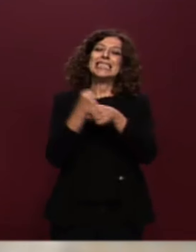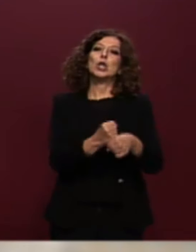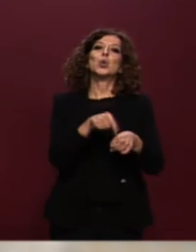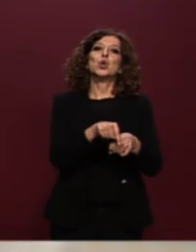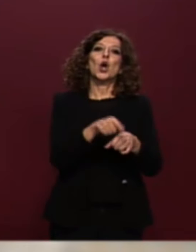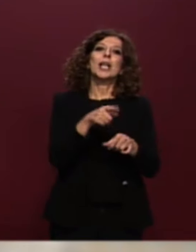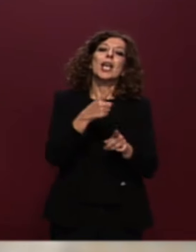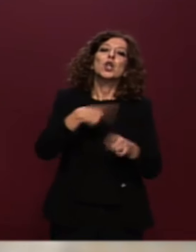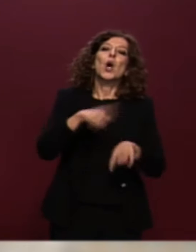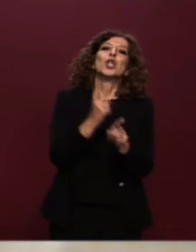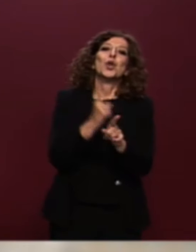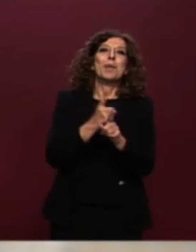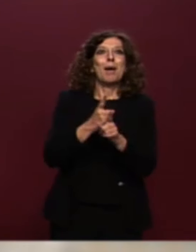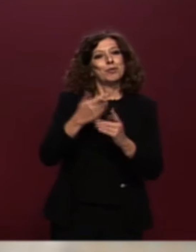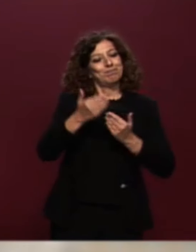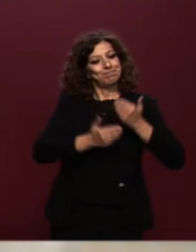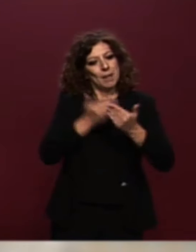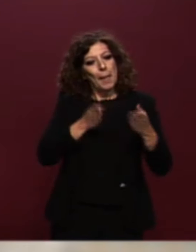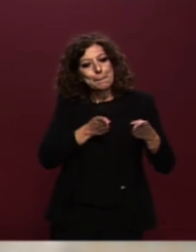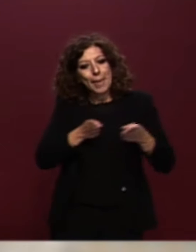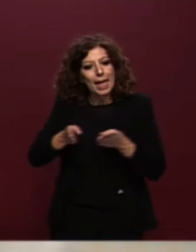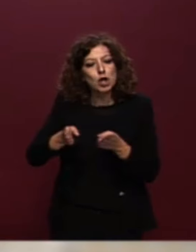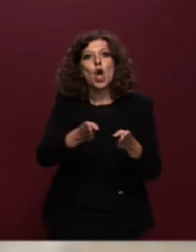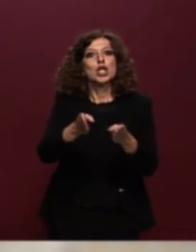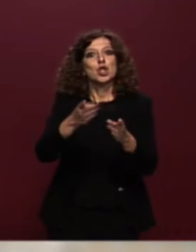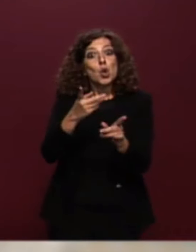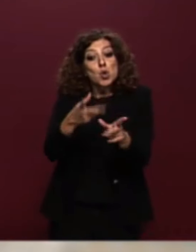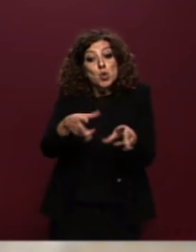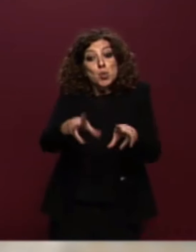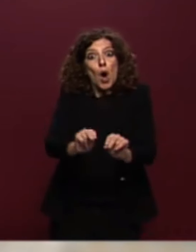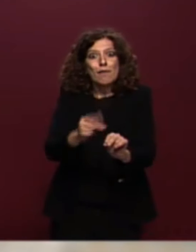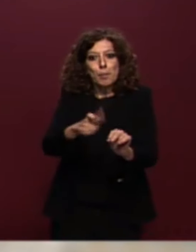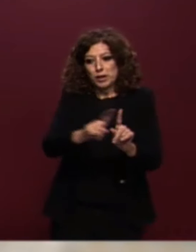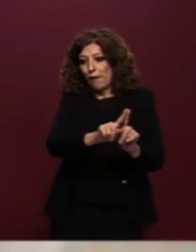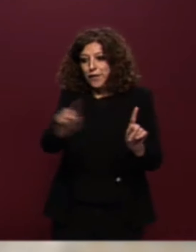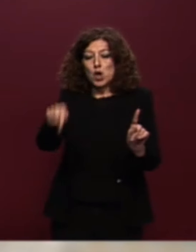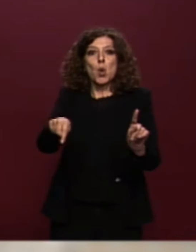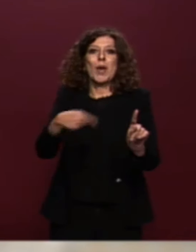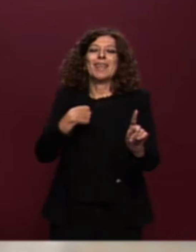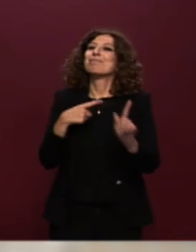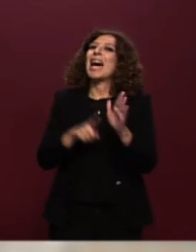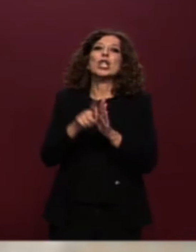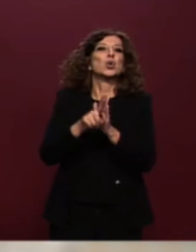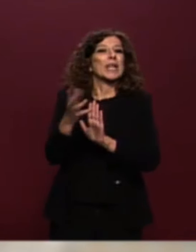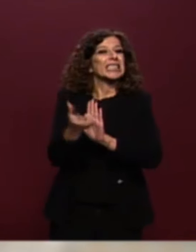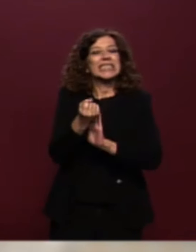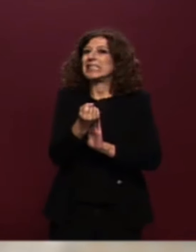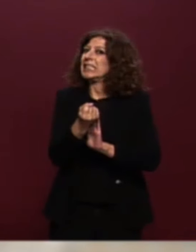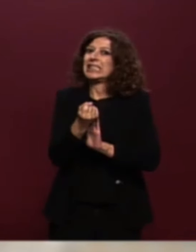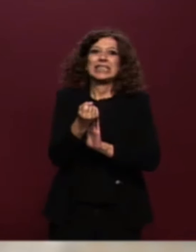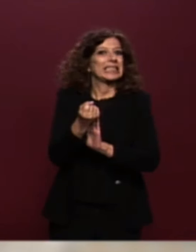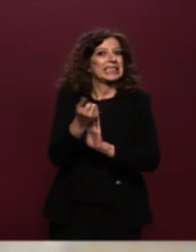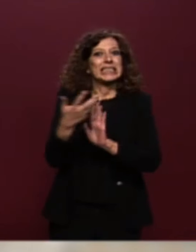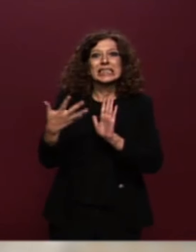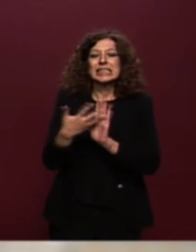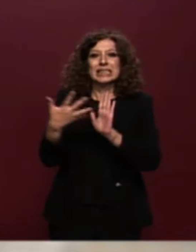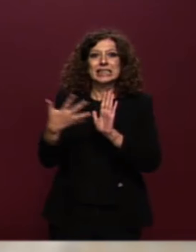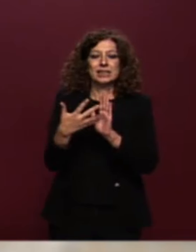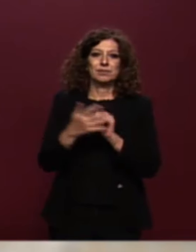nuove strade, quando quelle percorse fino a qui non hanno portato i risultati auspicati. Voglio ringraziare in modo